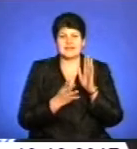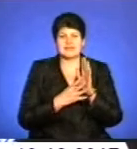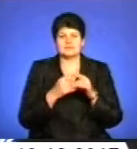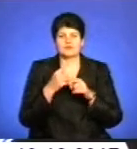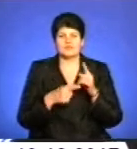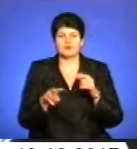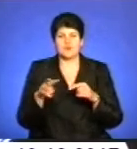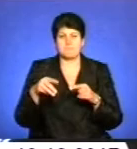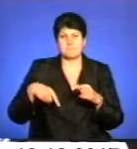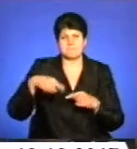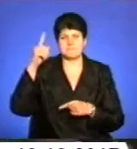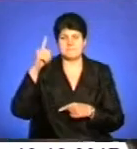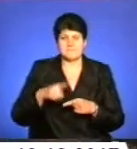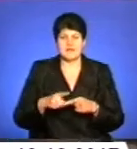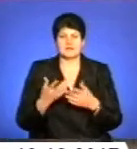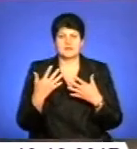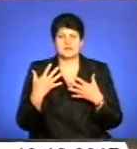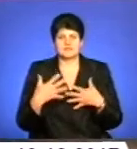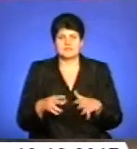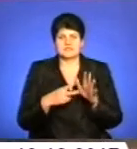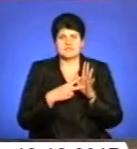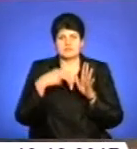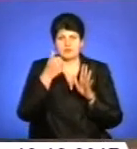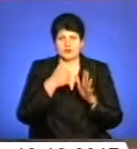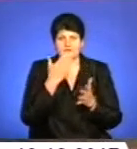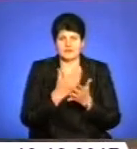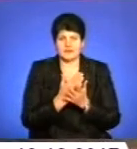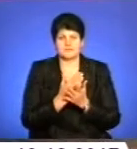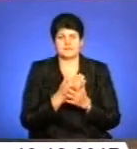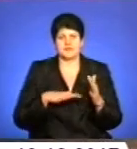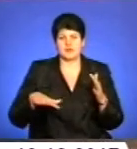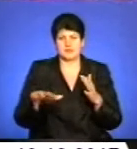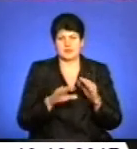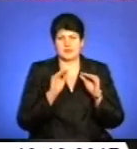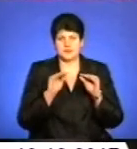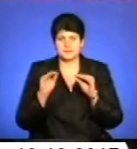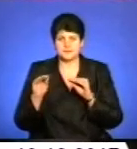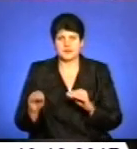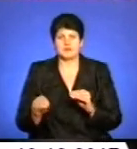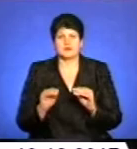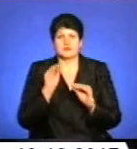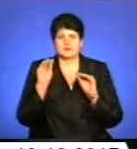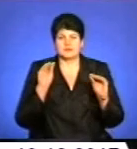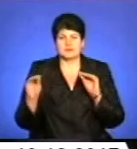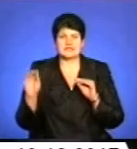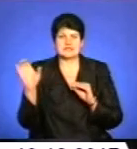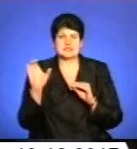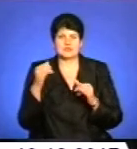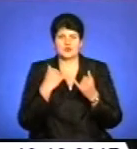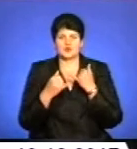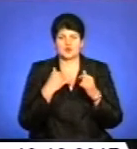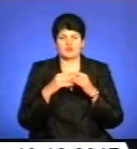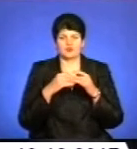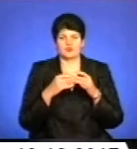ялинка прикрашає театральний майдан вже сьомий рік поспіль. Оздобили її та центральні вулиці міста патріотичною синьо-жовтою